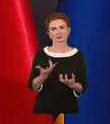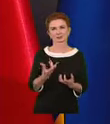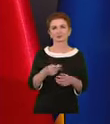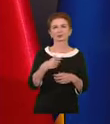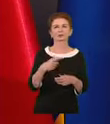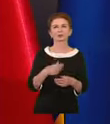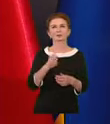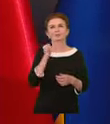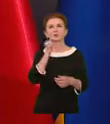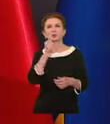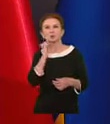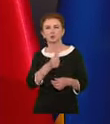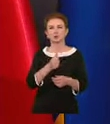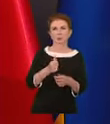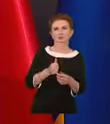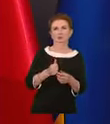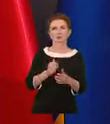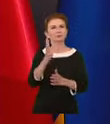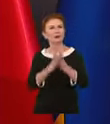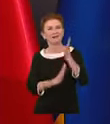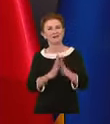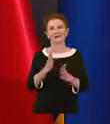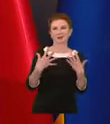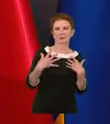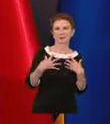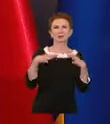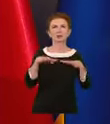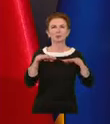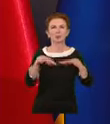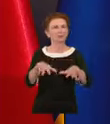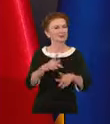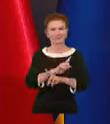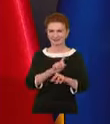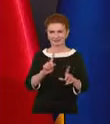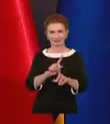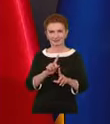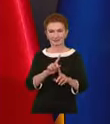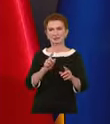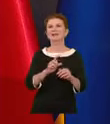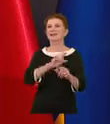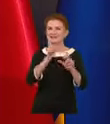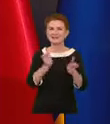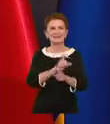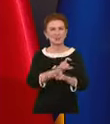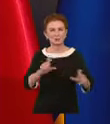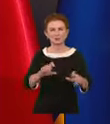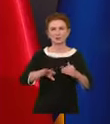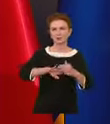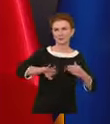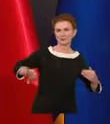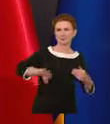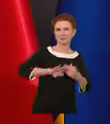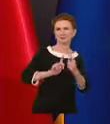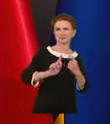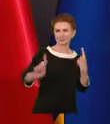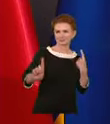nieograniczonego przebywania w tych przestrzeniach. My cały czas powinniśmy się maksymalnie izolować. Tylko